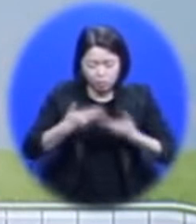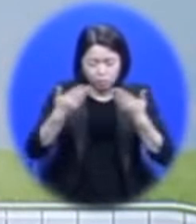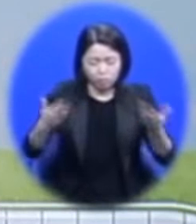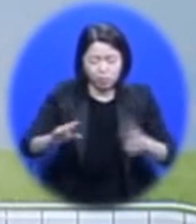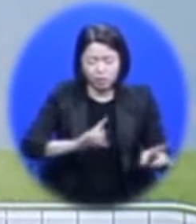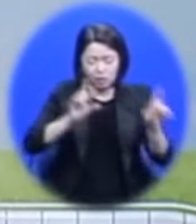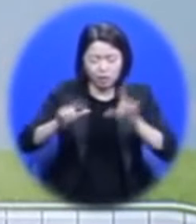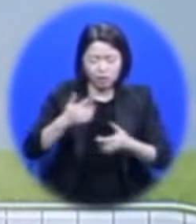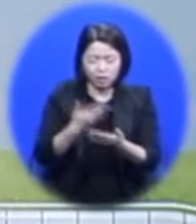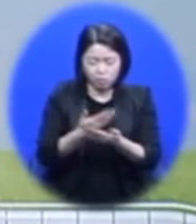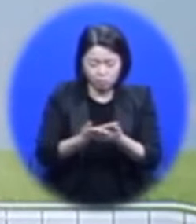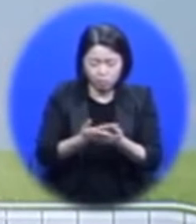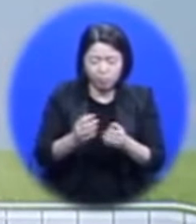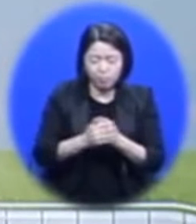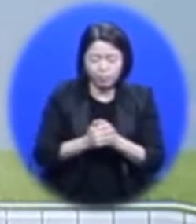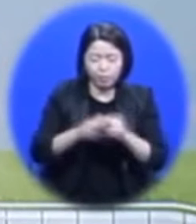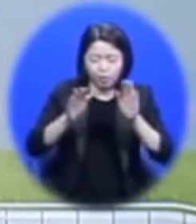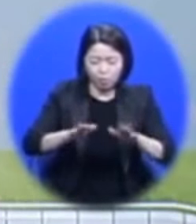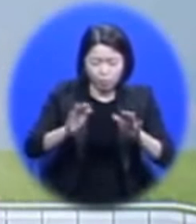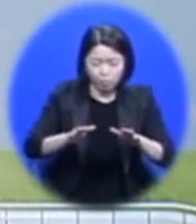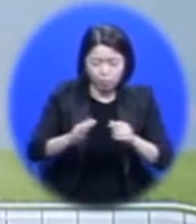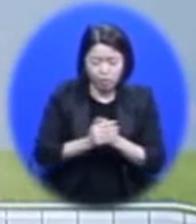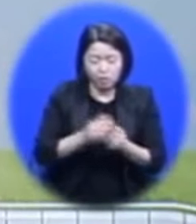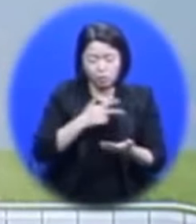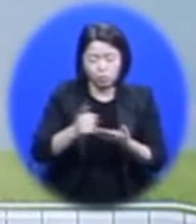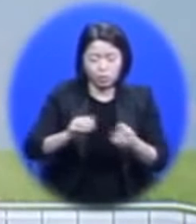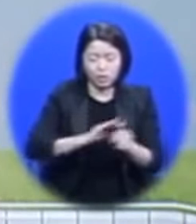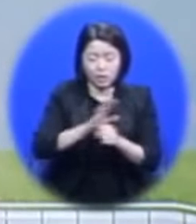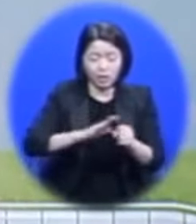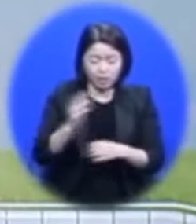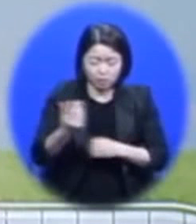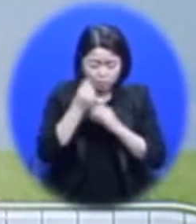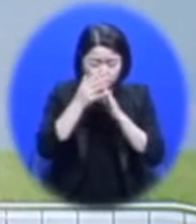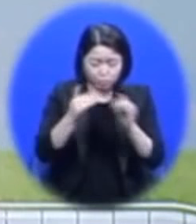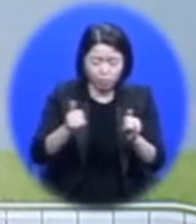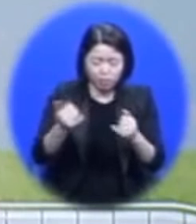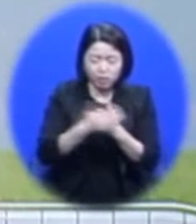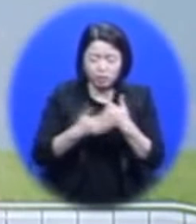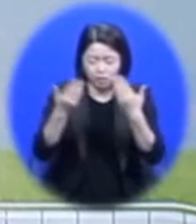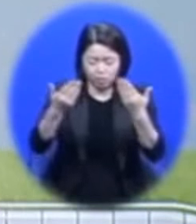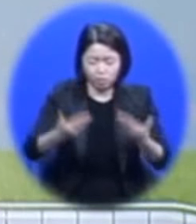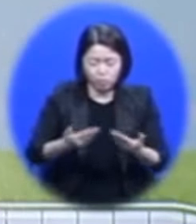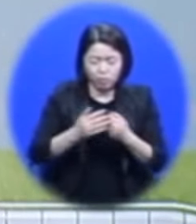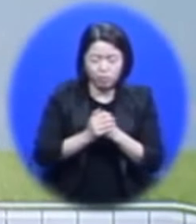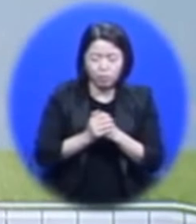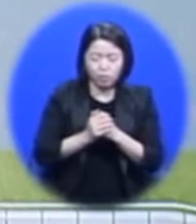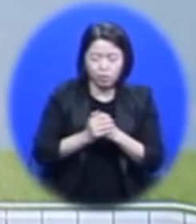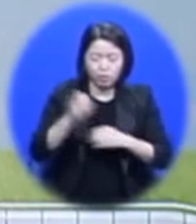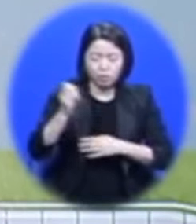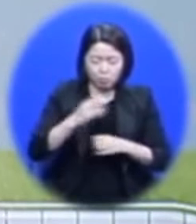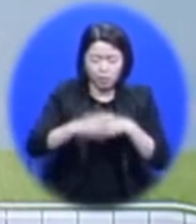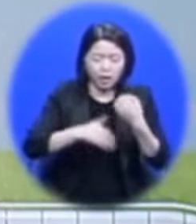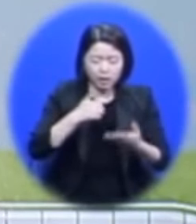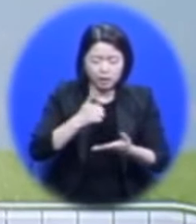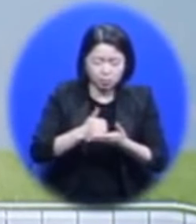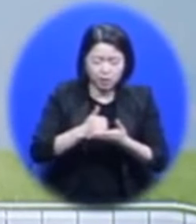살게 주옵소서. 오늘 주의 사랑하는 성도들에게 은혜를 주시고 또